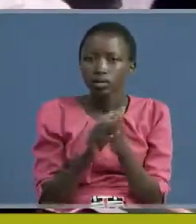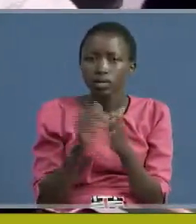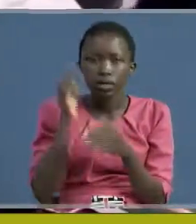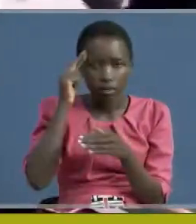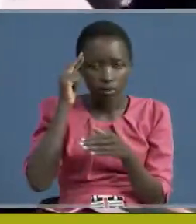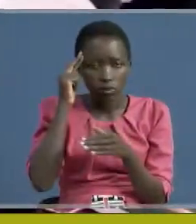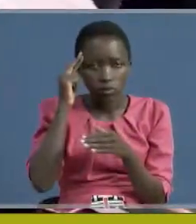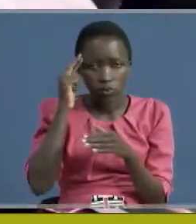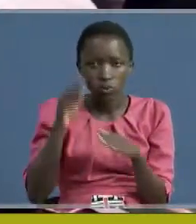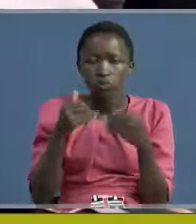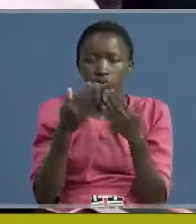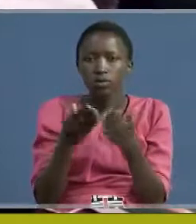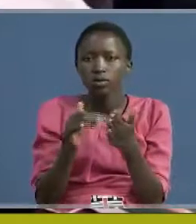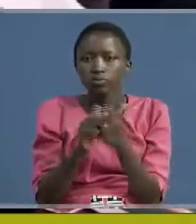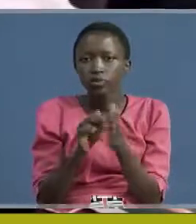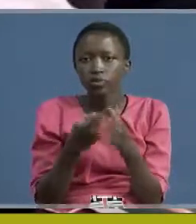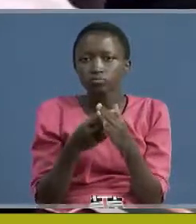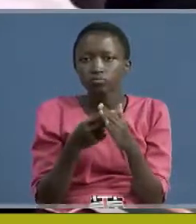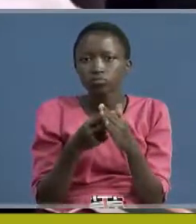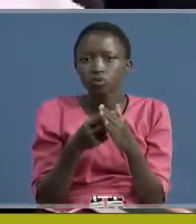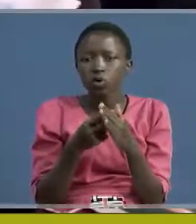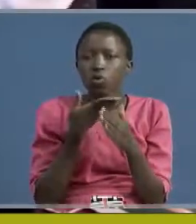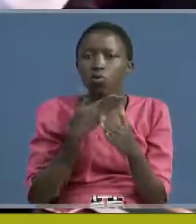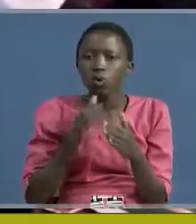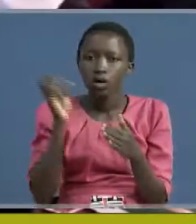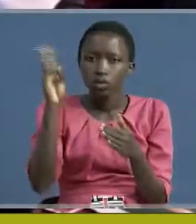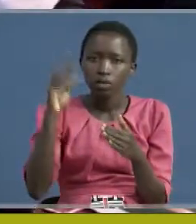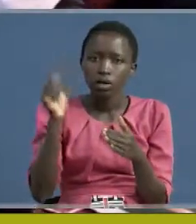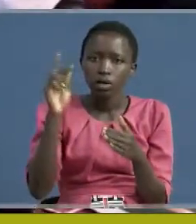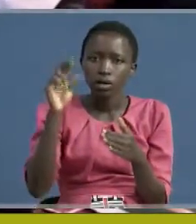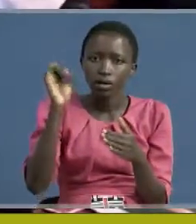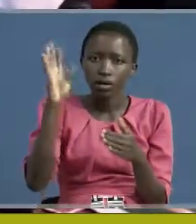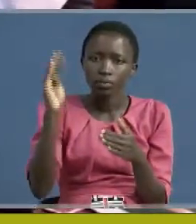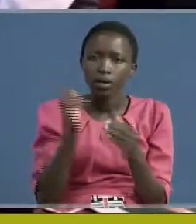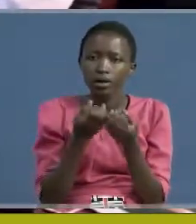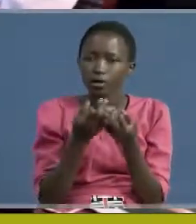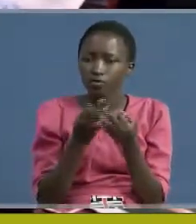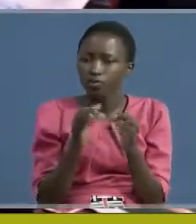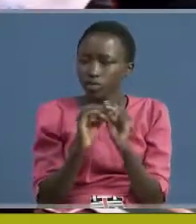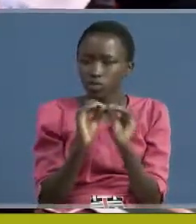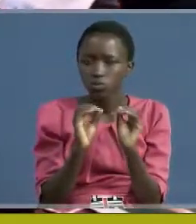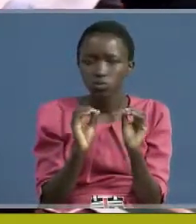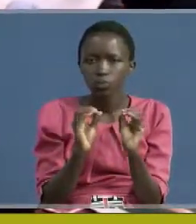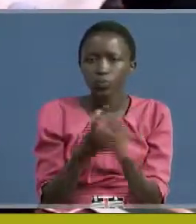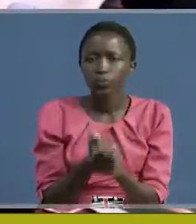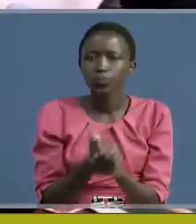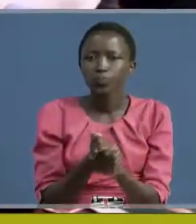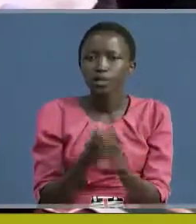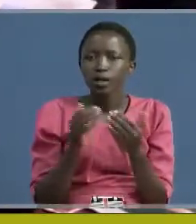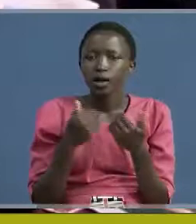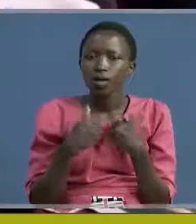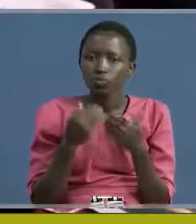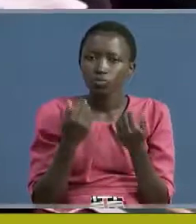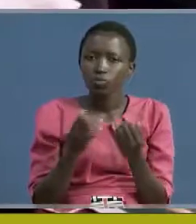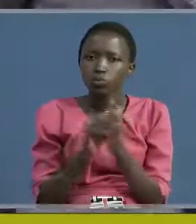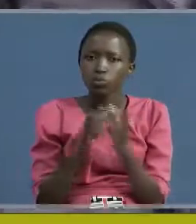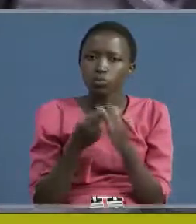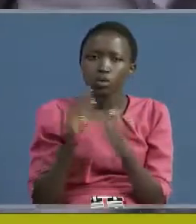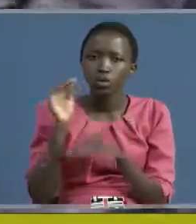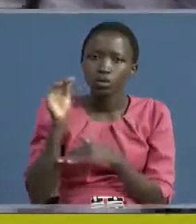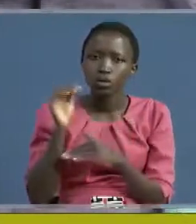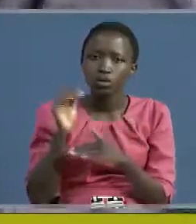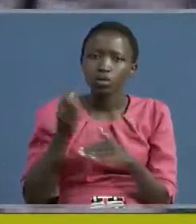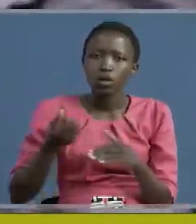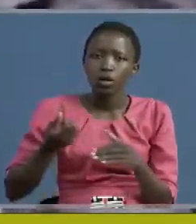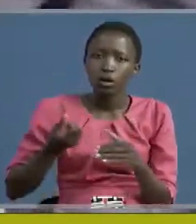sababu zilizotolewa na upande wa mashtaka za kutaka Maribe kutoachiliwa kwa dhamana hazikuwa na uzito, huku akizingatia umbi la Maribe kuwa